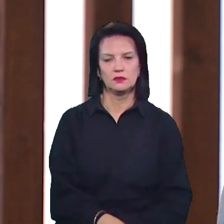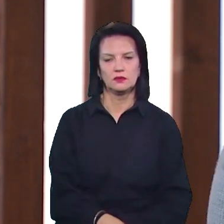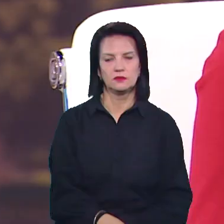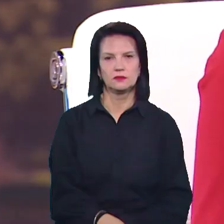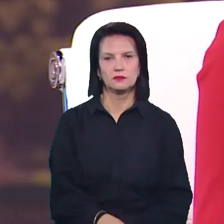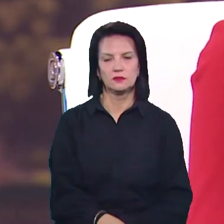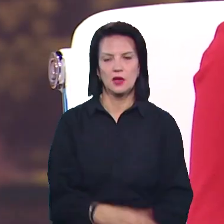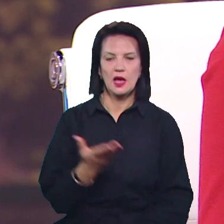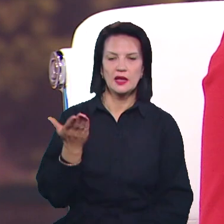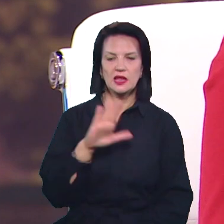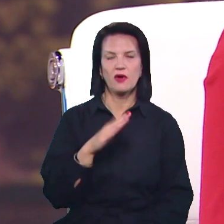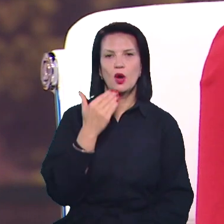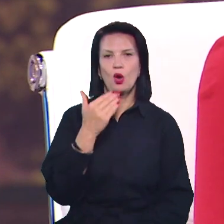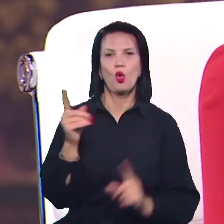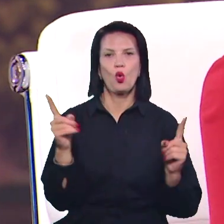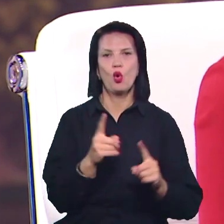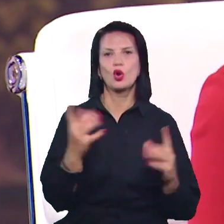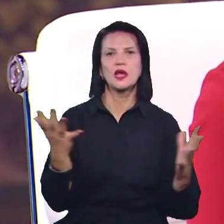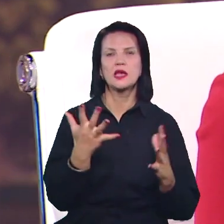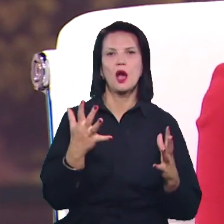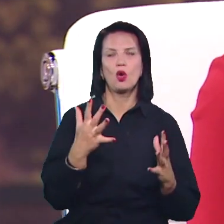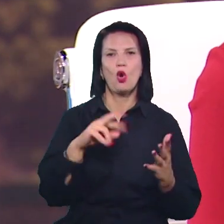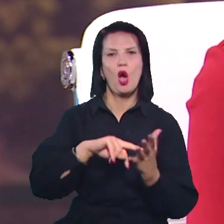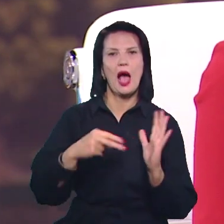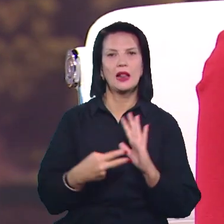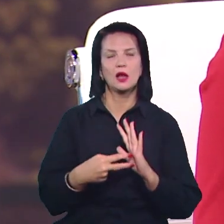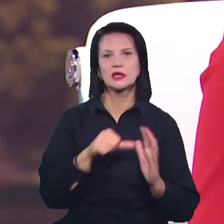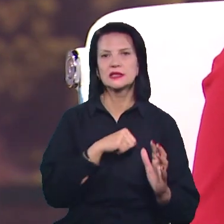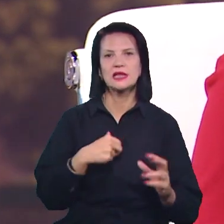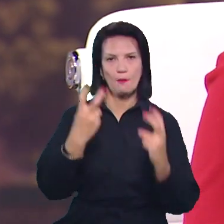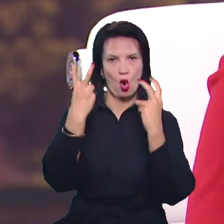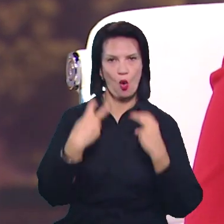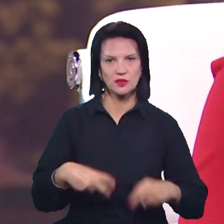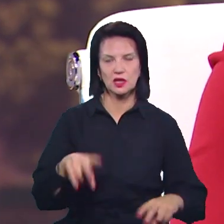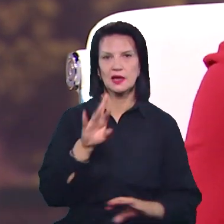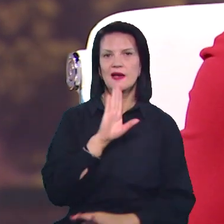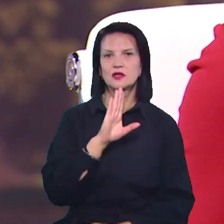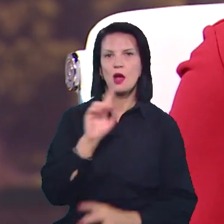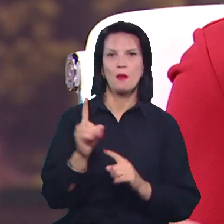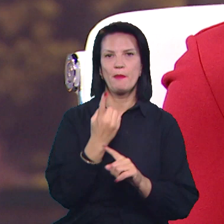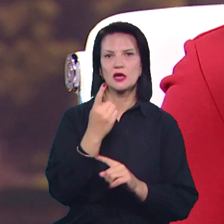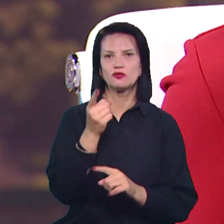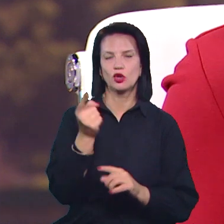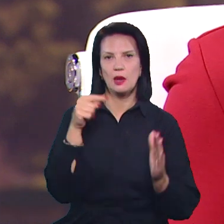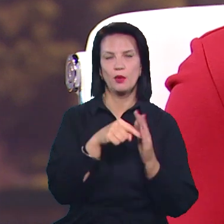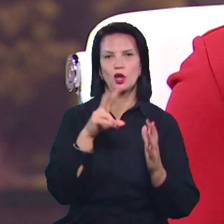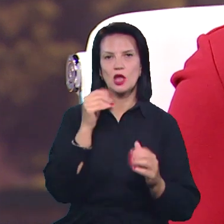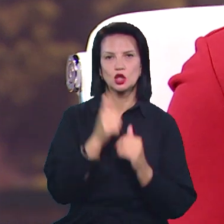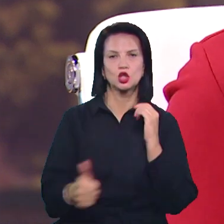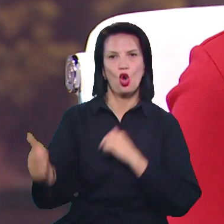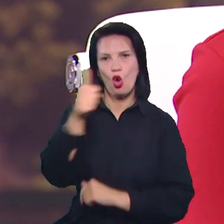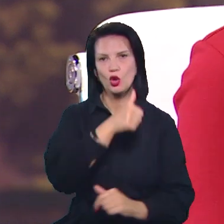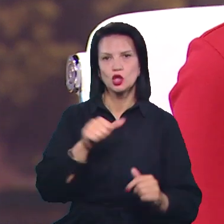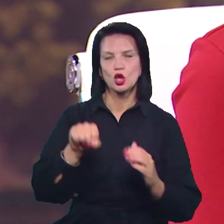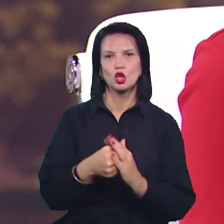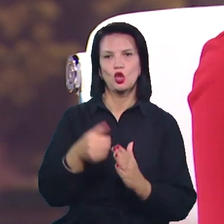виздоровлює. Давайте наостанок коротко. Який алгоритм самообстеження для жінок, перш ніж вони потраплять на щорічне обстеження до профільного